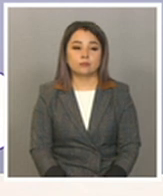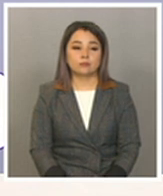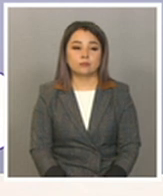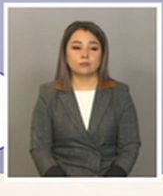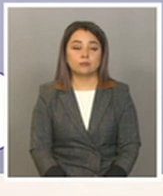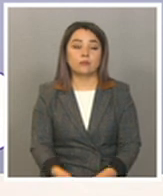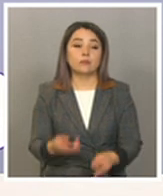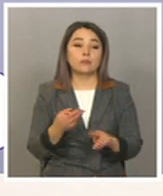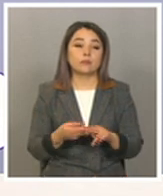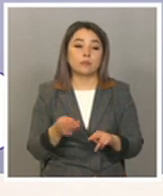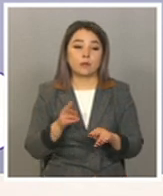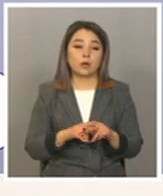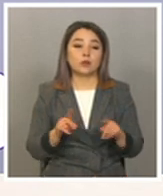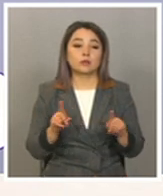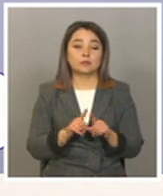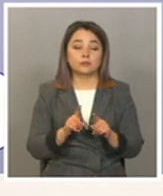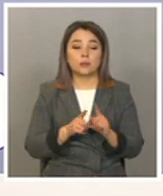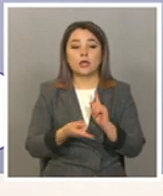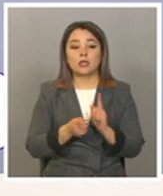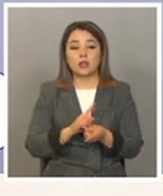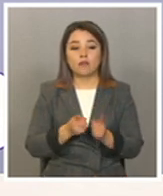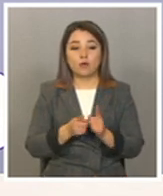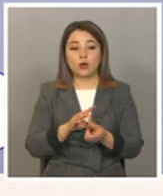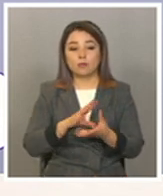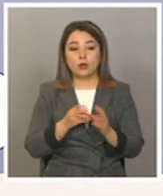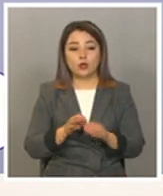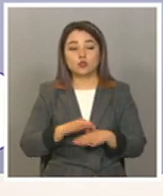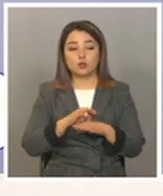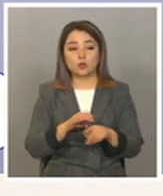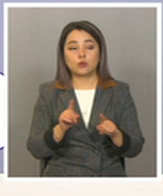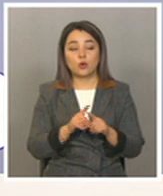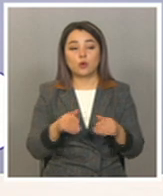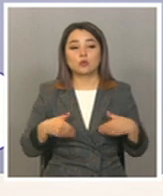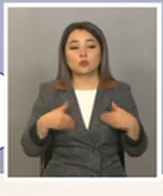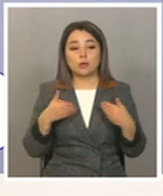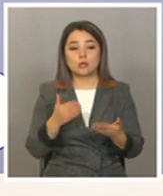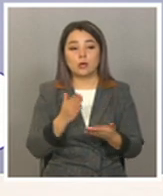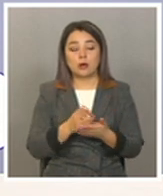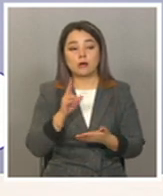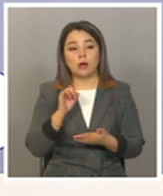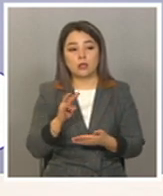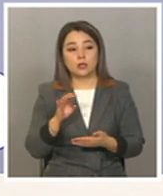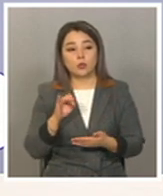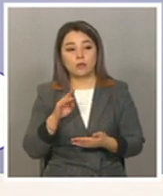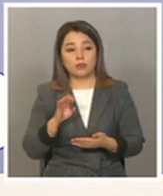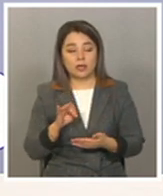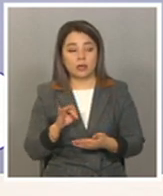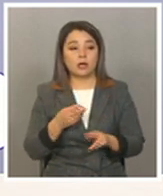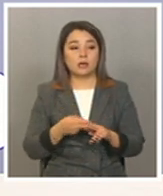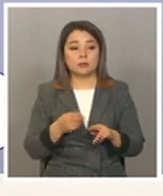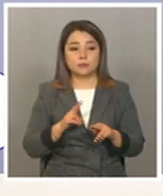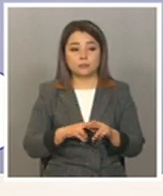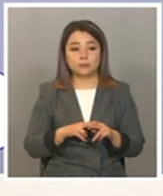Міне, осындай реформаларды жүргізуді ұсынған Кан Юйді